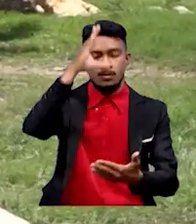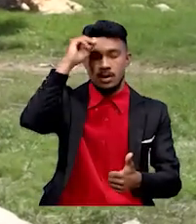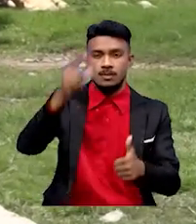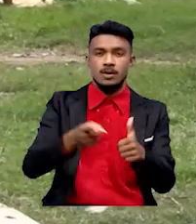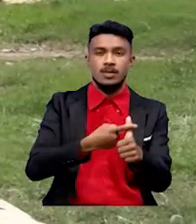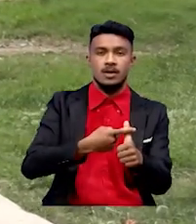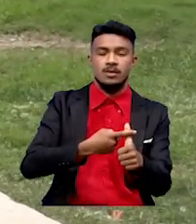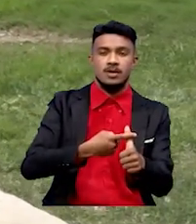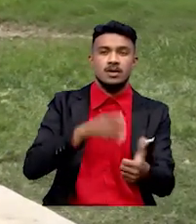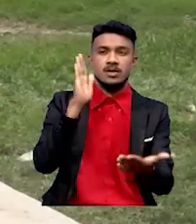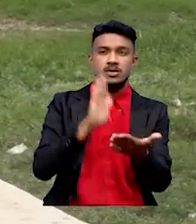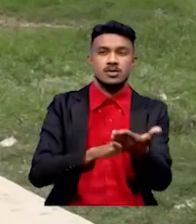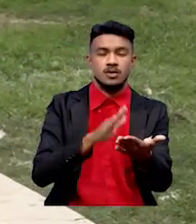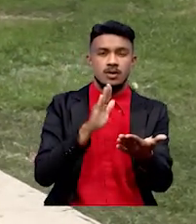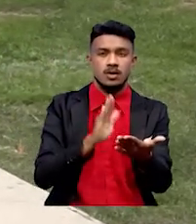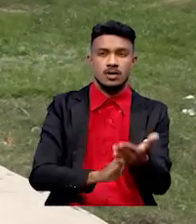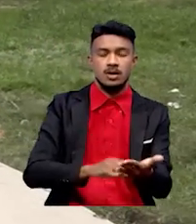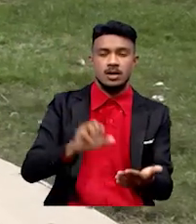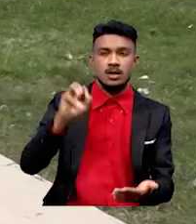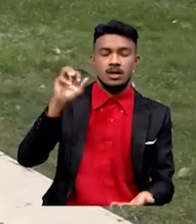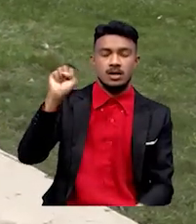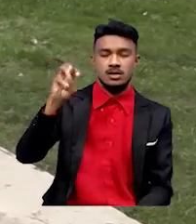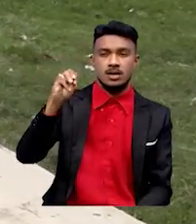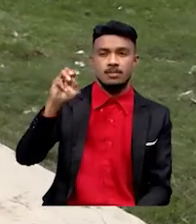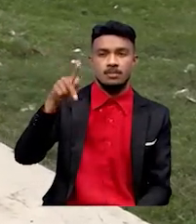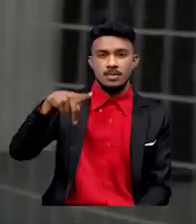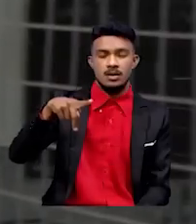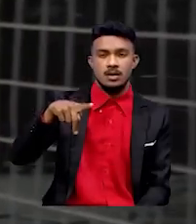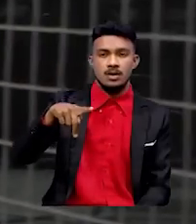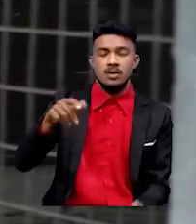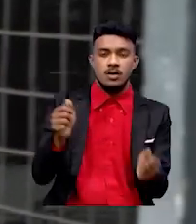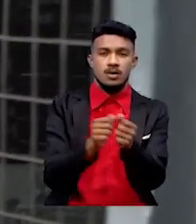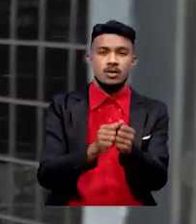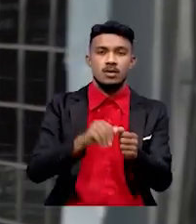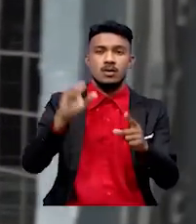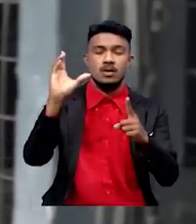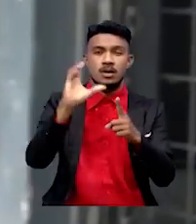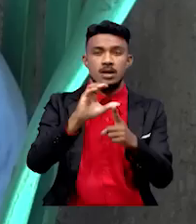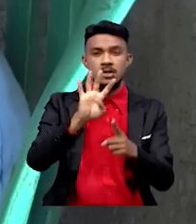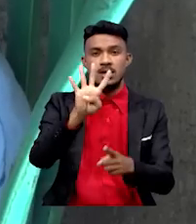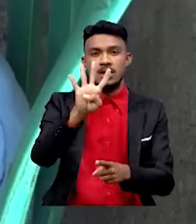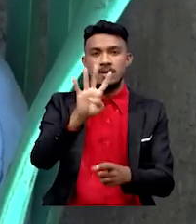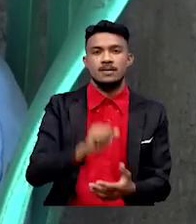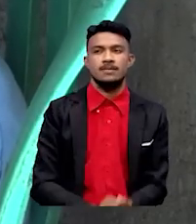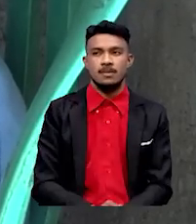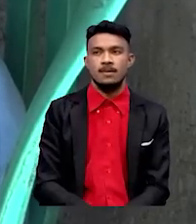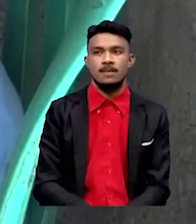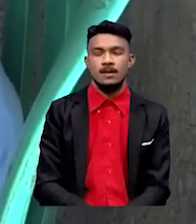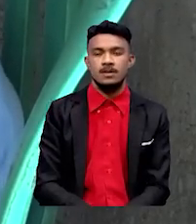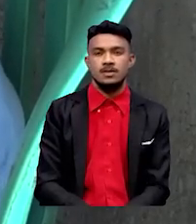escola e escola ensino básico rumbia o classe hat.